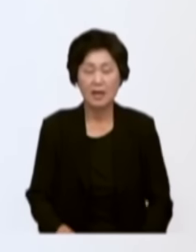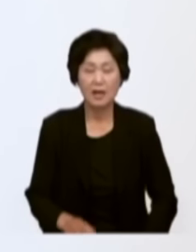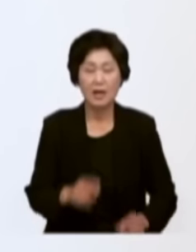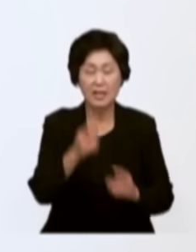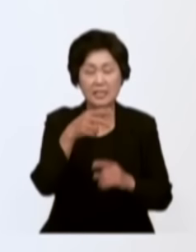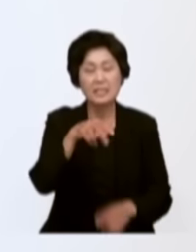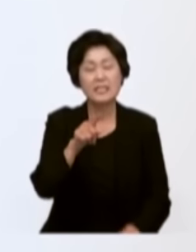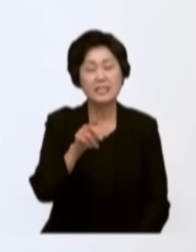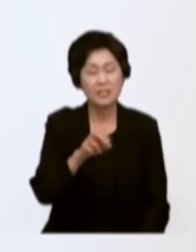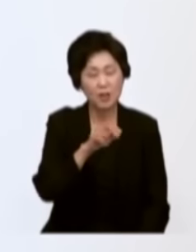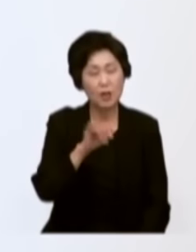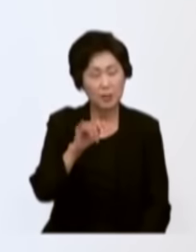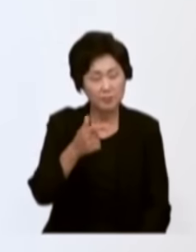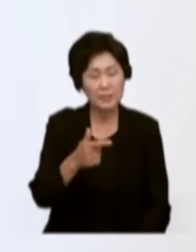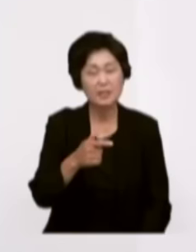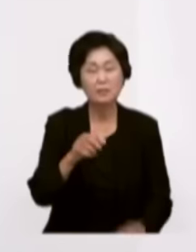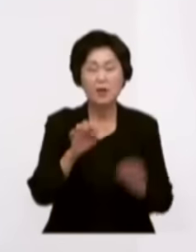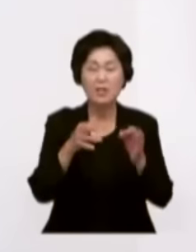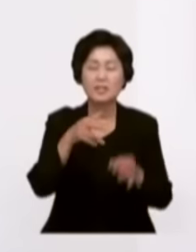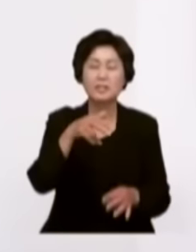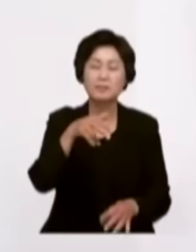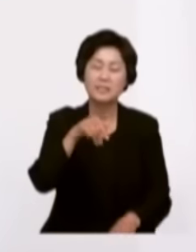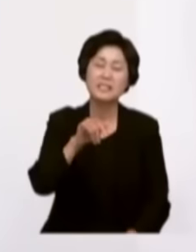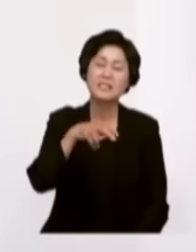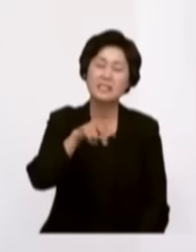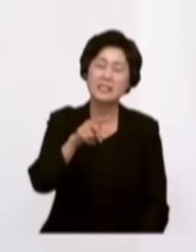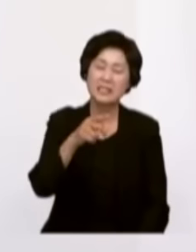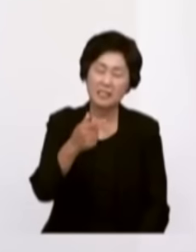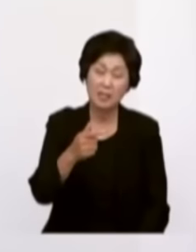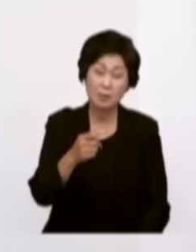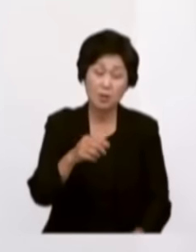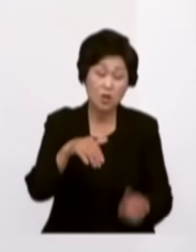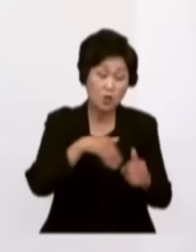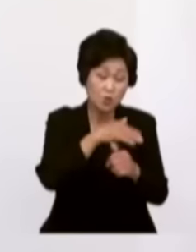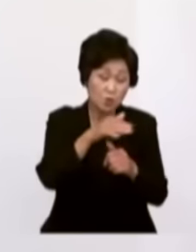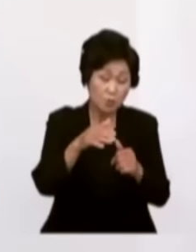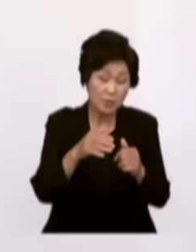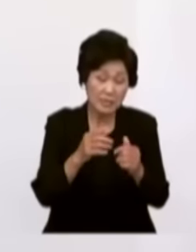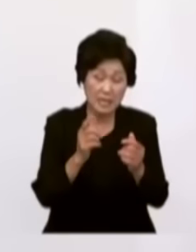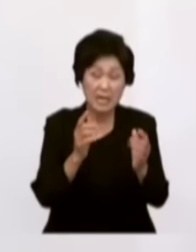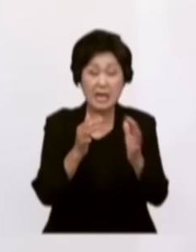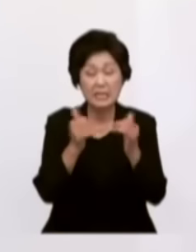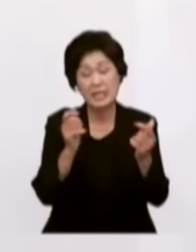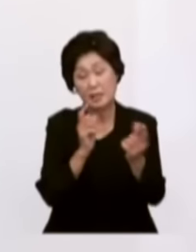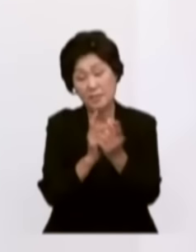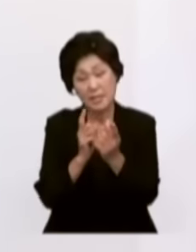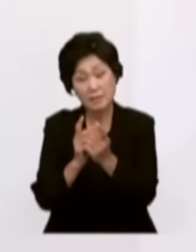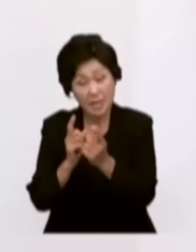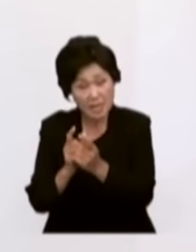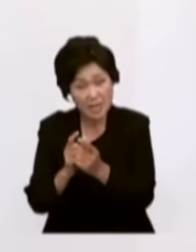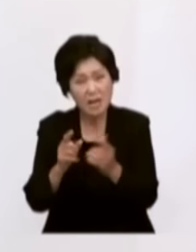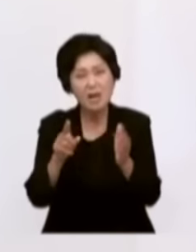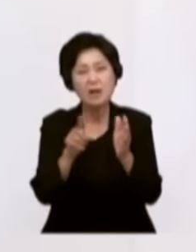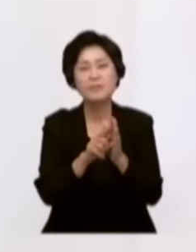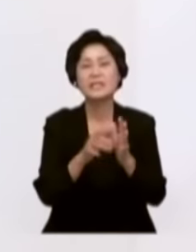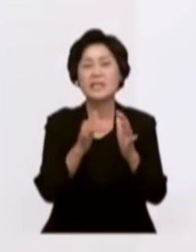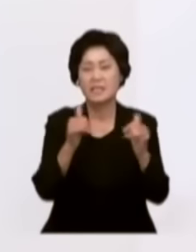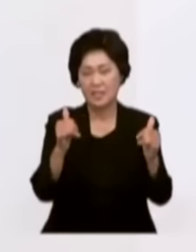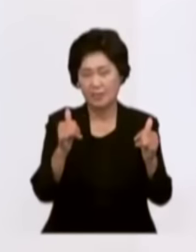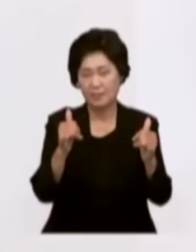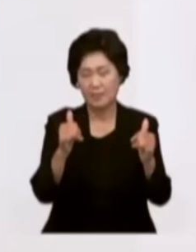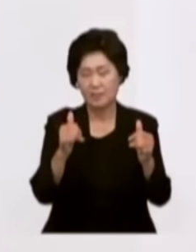이정민 씨랑 또 이제 같이 여유만만 진행하다 보니까 매일 하나님 이야기만 하고 그렇지. 그러니까 주변에 정말 신앙이 있는 그런 분들이 옆에 있으면은